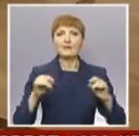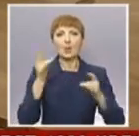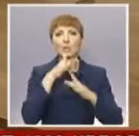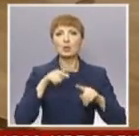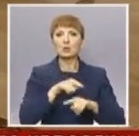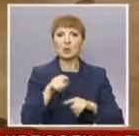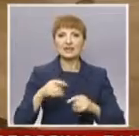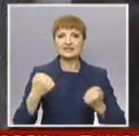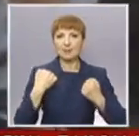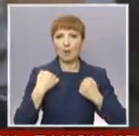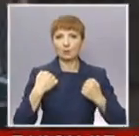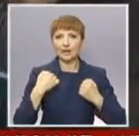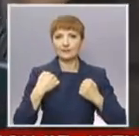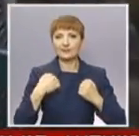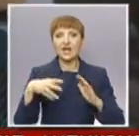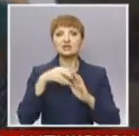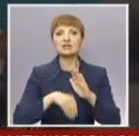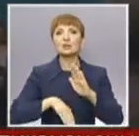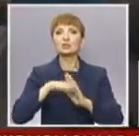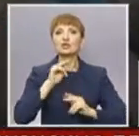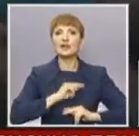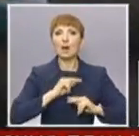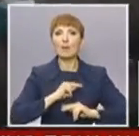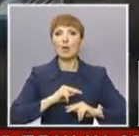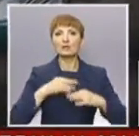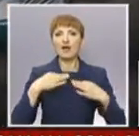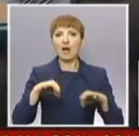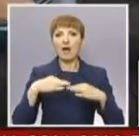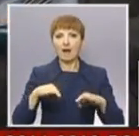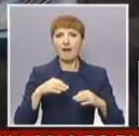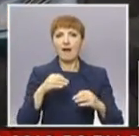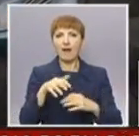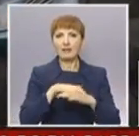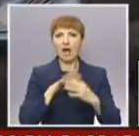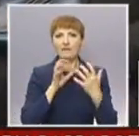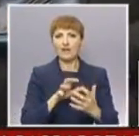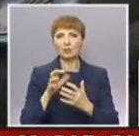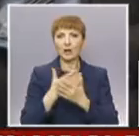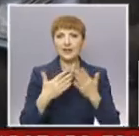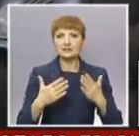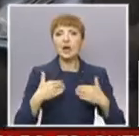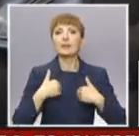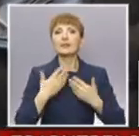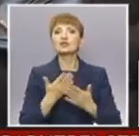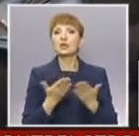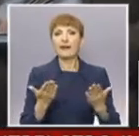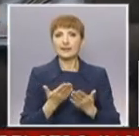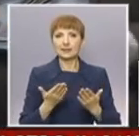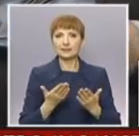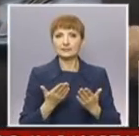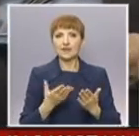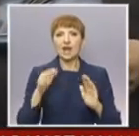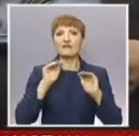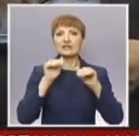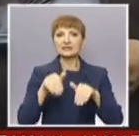и спорта. В части улучшения работы перевозчиков общественного транспорта поступили следующие предложения.